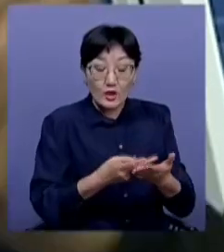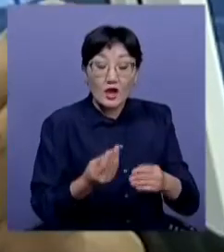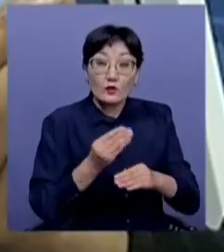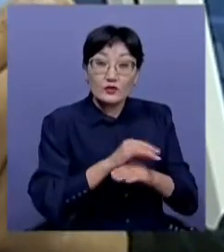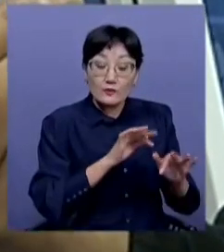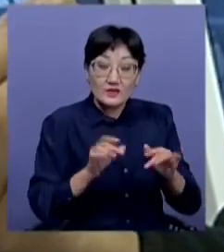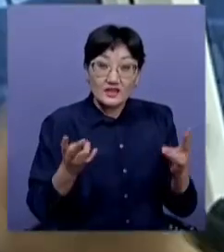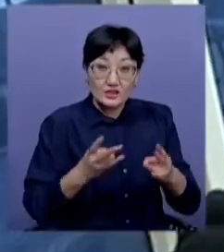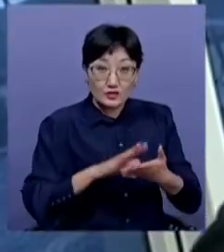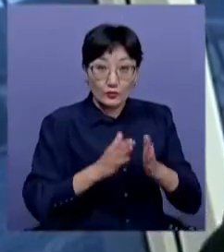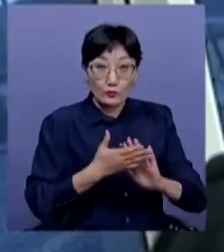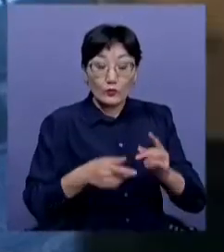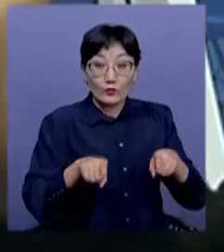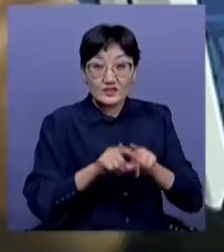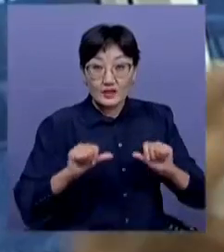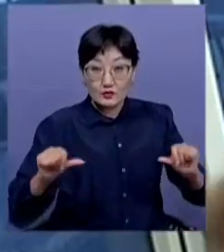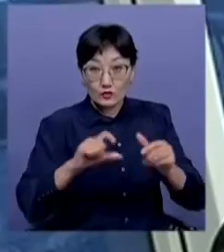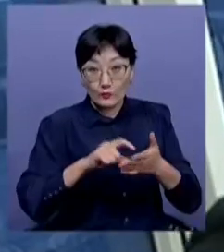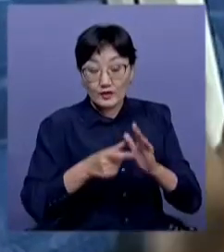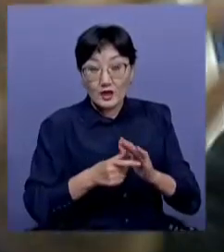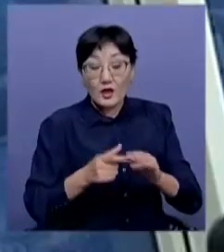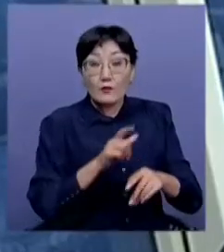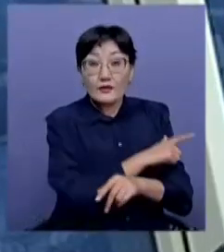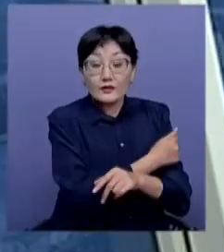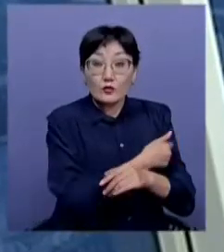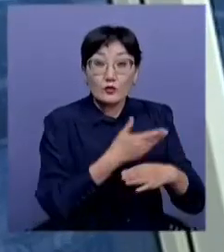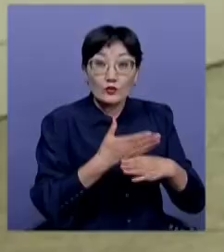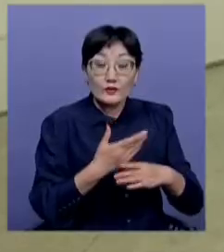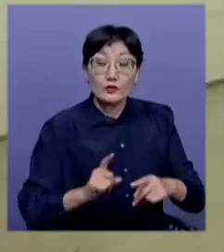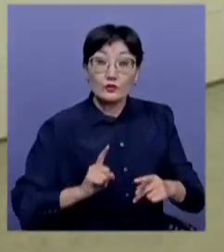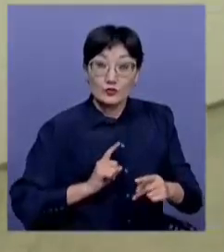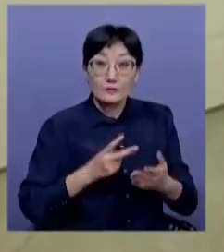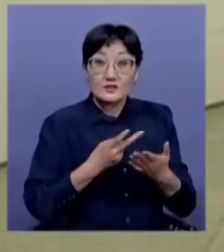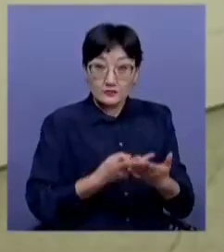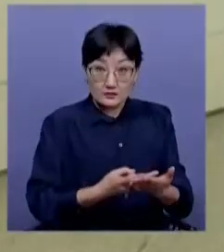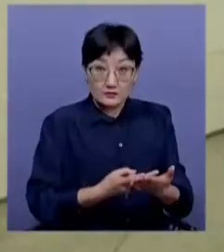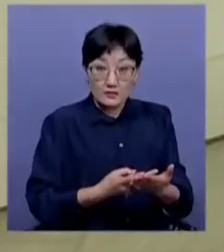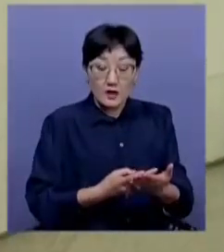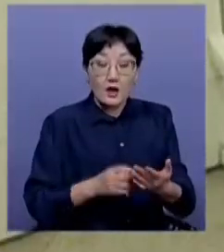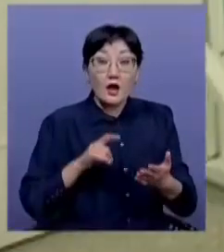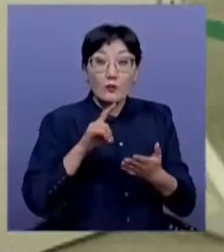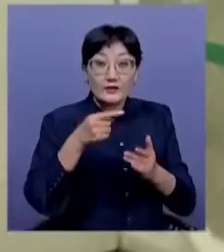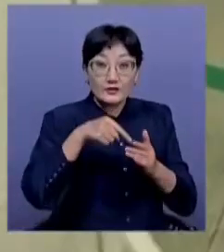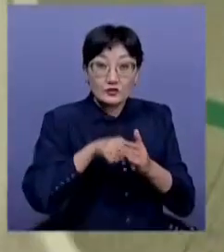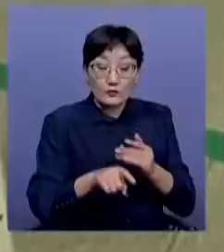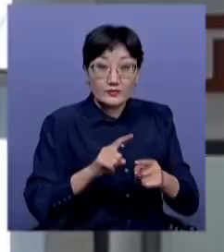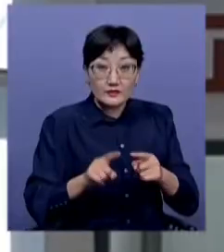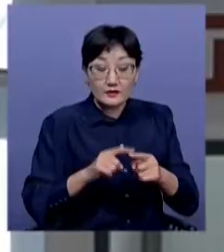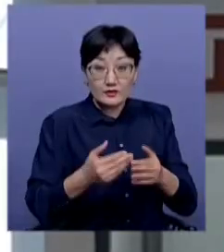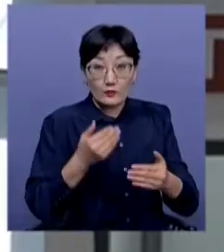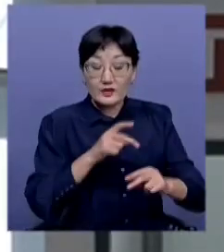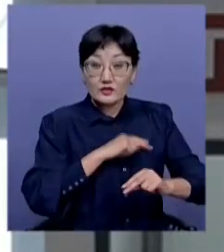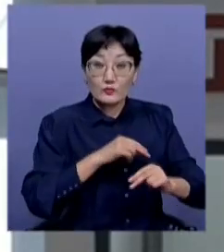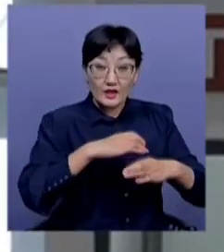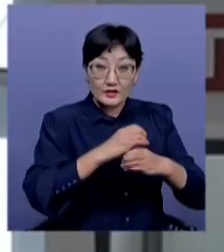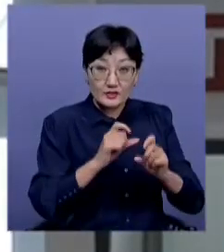шаралар қажет болса, осындай изоляторда жедел жәрдем келгенше уақытша жатқызылады. Тексеру барысында әуежай ішінде жуырда іске қосылған